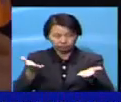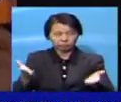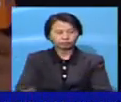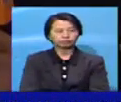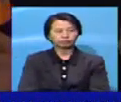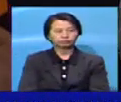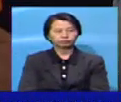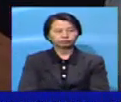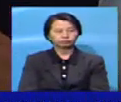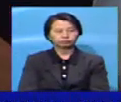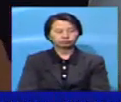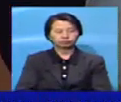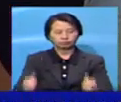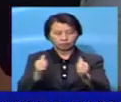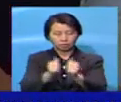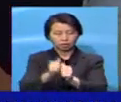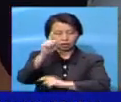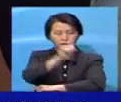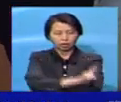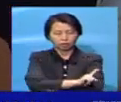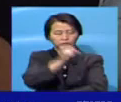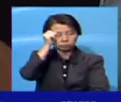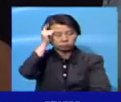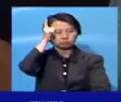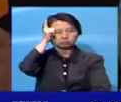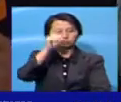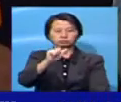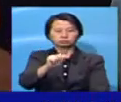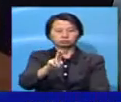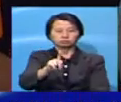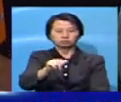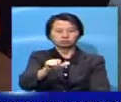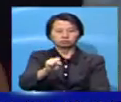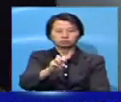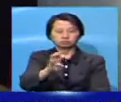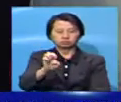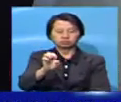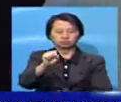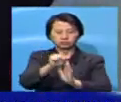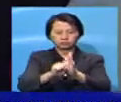Negara bersempena dengan Hari Kesedaran Autisma Sedunia.